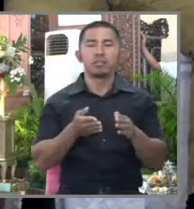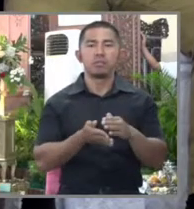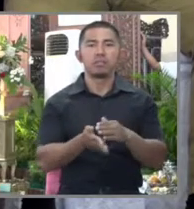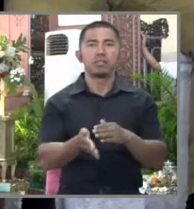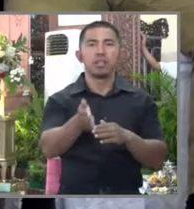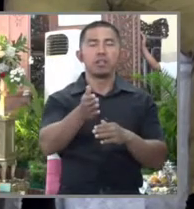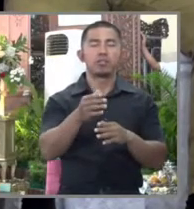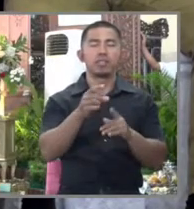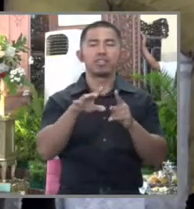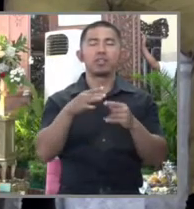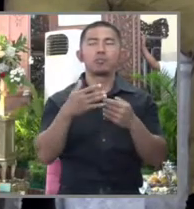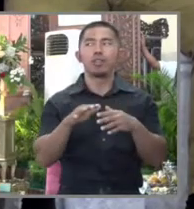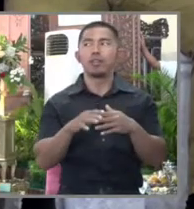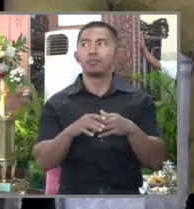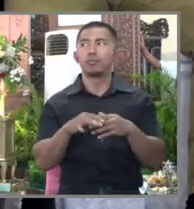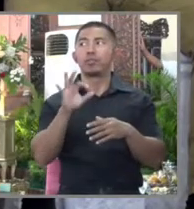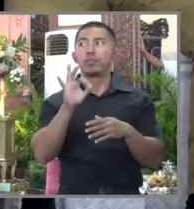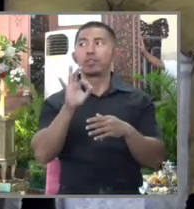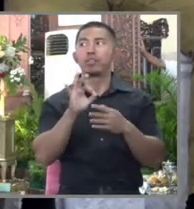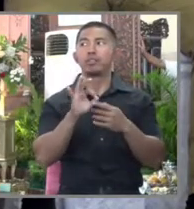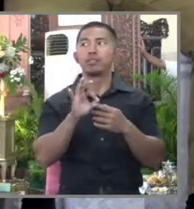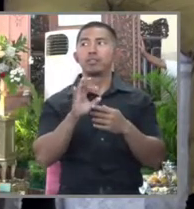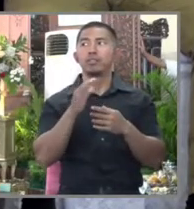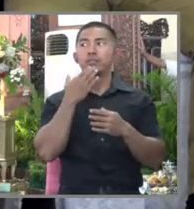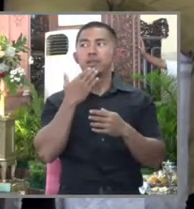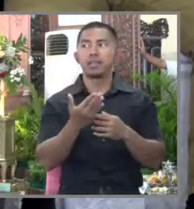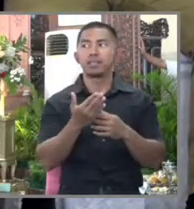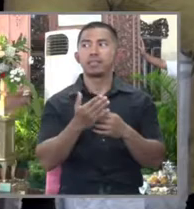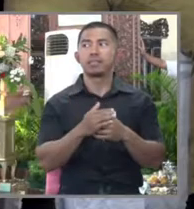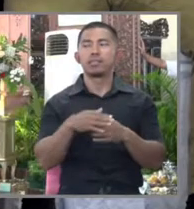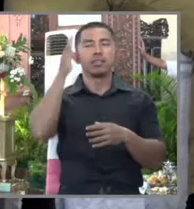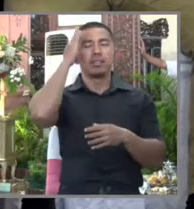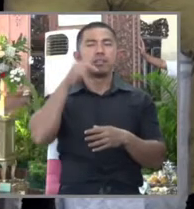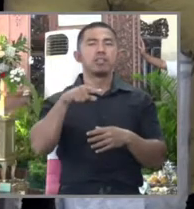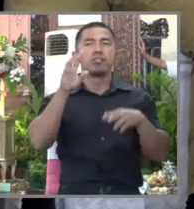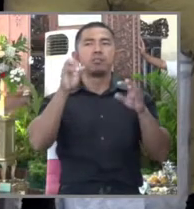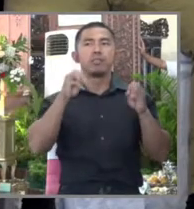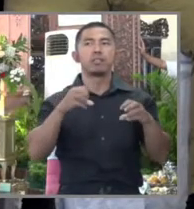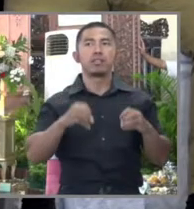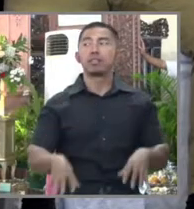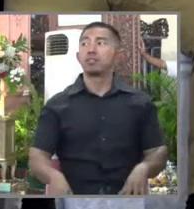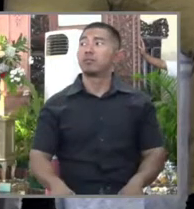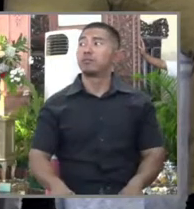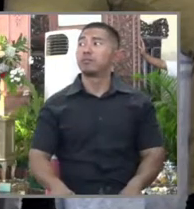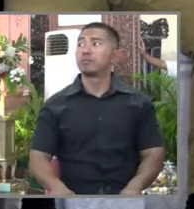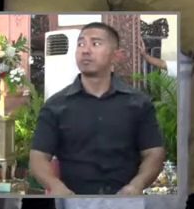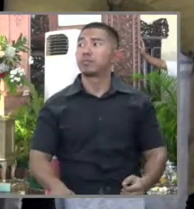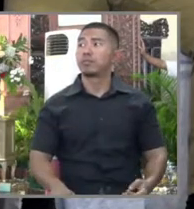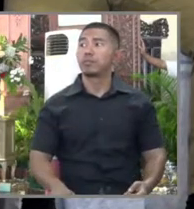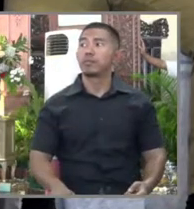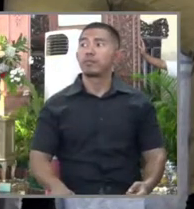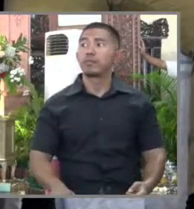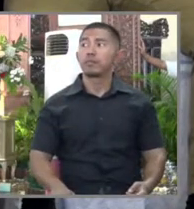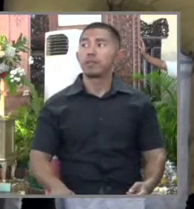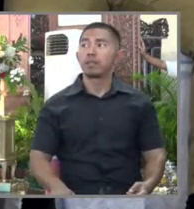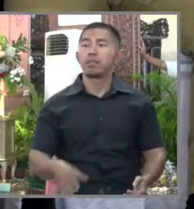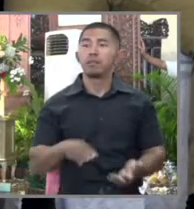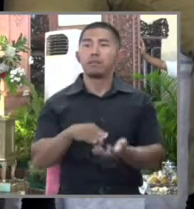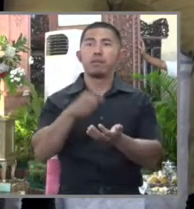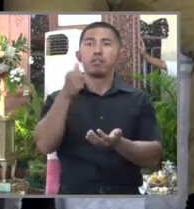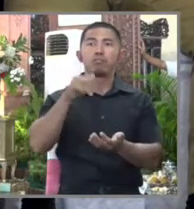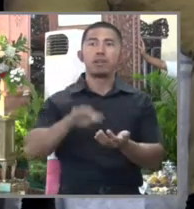Saking kok ada desa. Nggih. Iya, Pak. Terima kasih. Wassalamualaikum warahmatullahi wabarakatuh. Salam. Berikutnya Pak Gubernur dari Forum Anak.